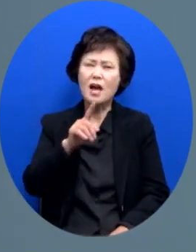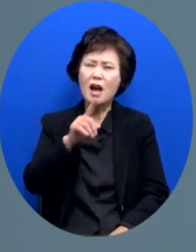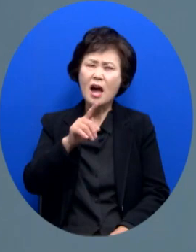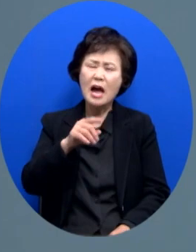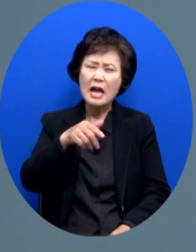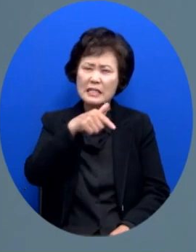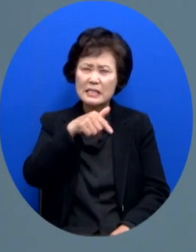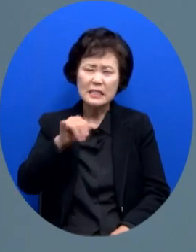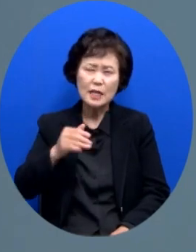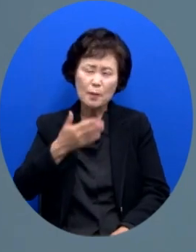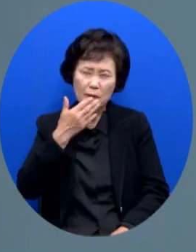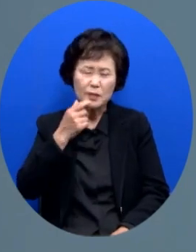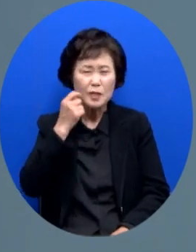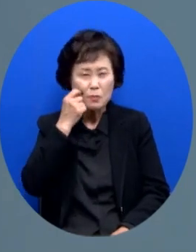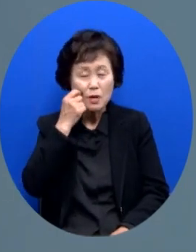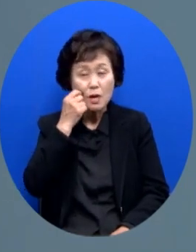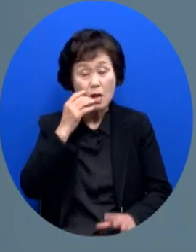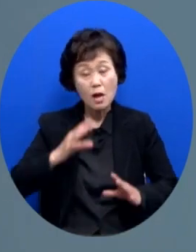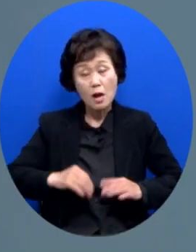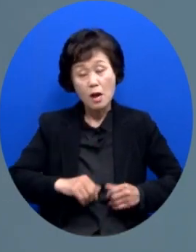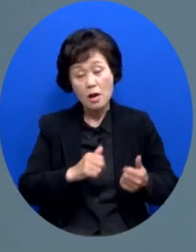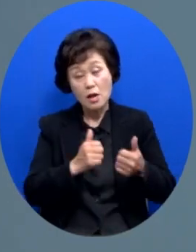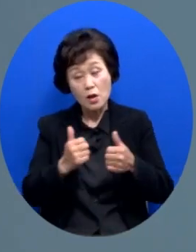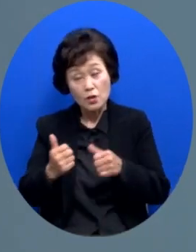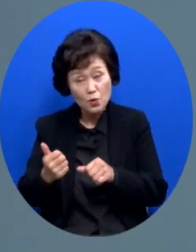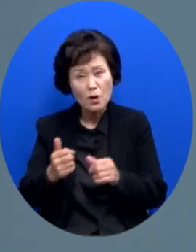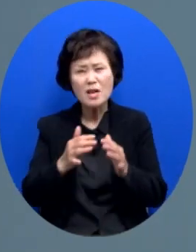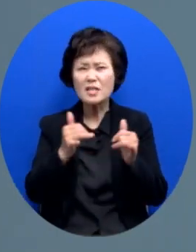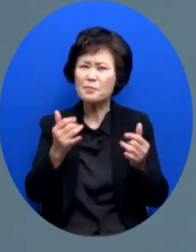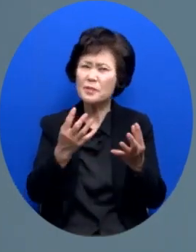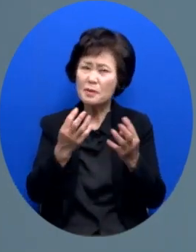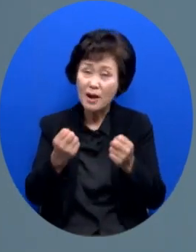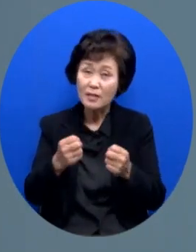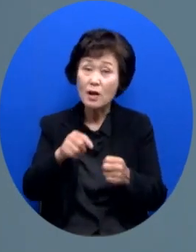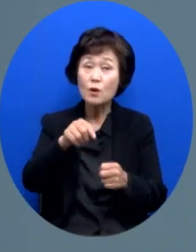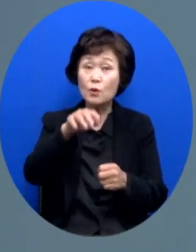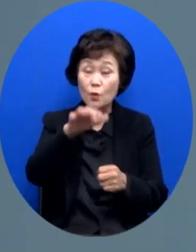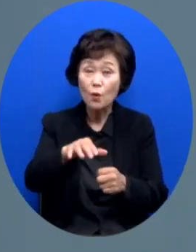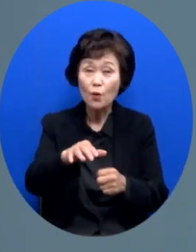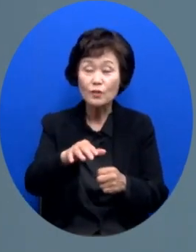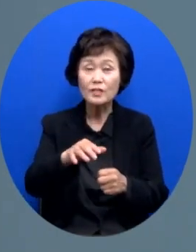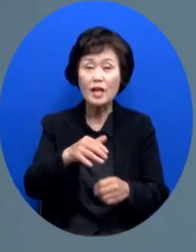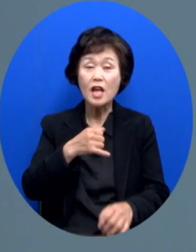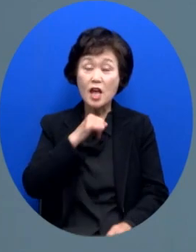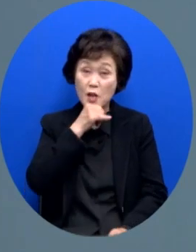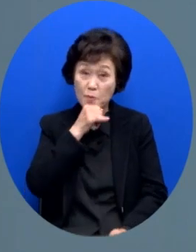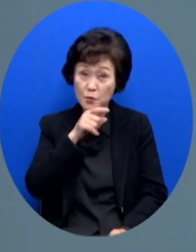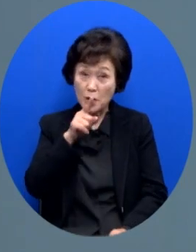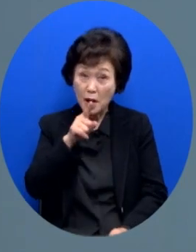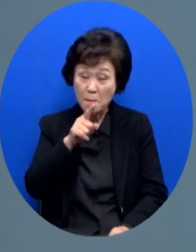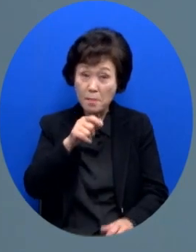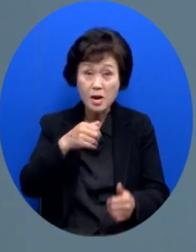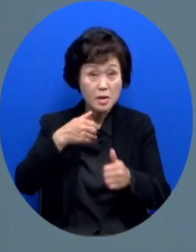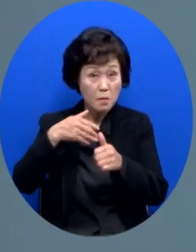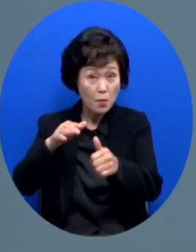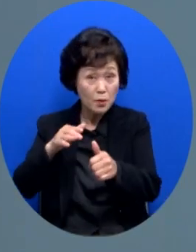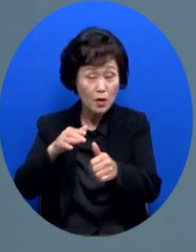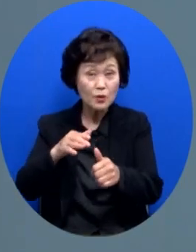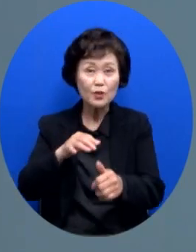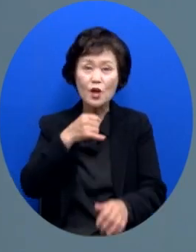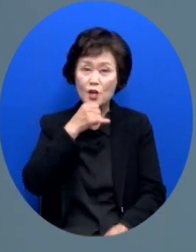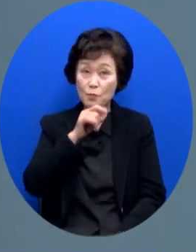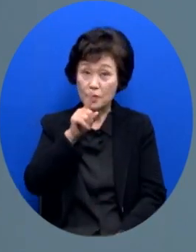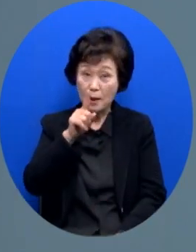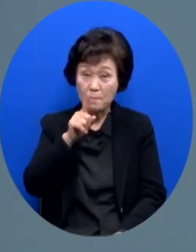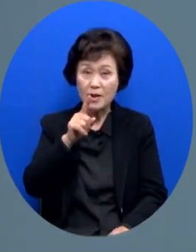먹어서 굶어 죽어가는 그런 영혼들도 많이 있는 걸 봤거든요. 근데 거기에 염소 한 마리만 이제 보내도 염소 한